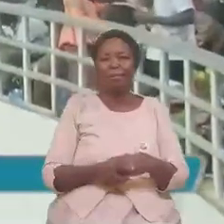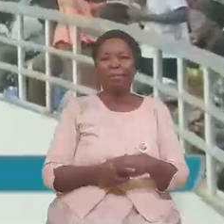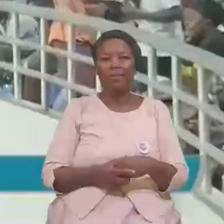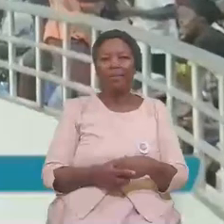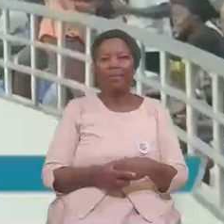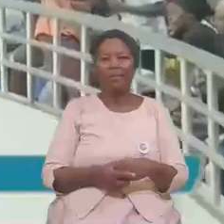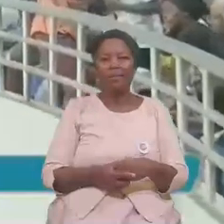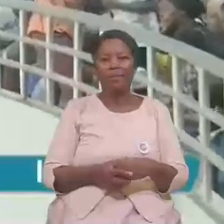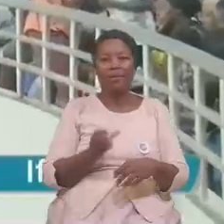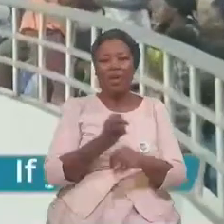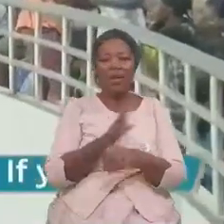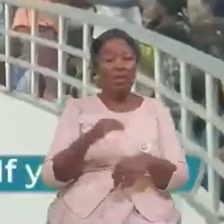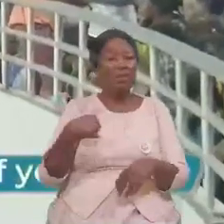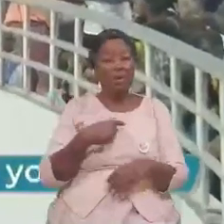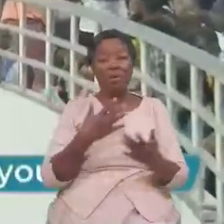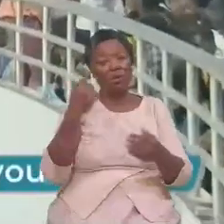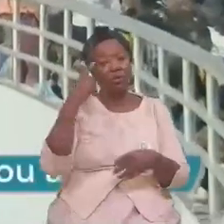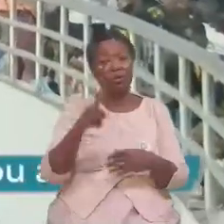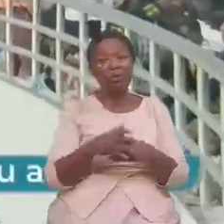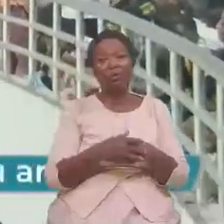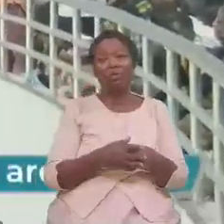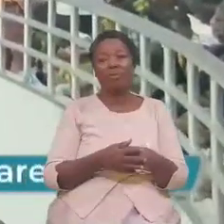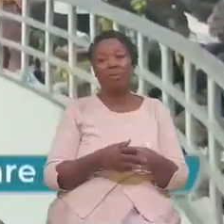Nous attendons conseiller.